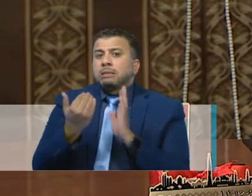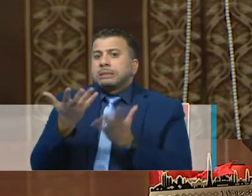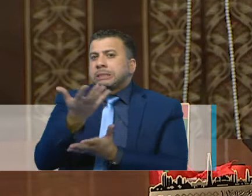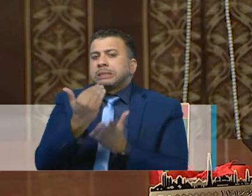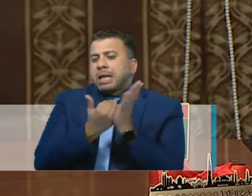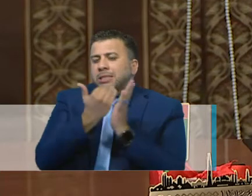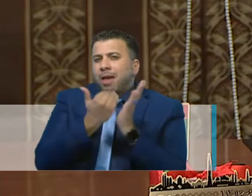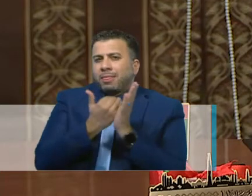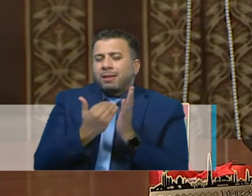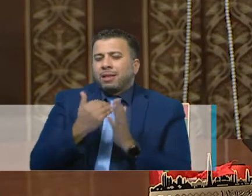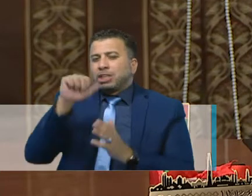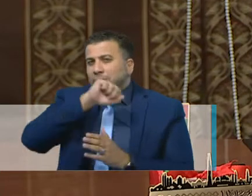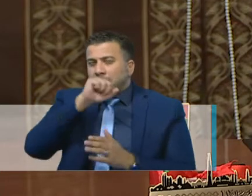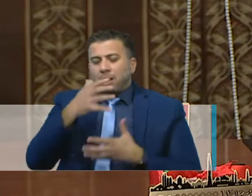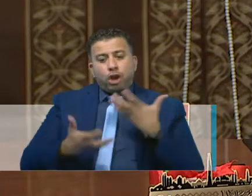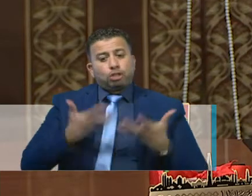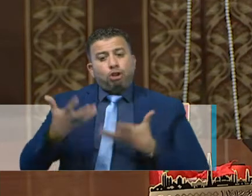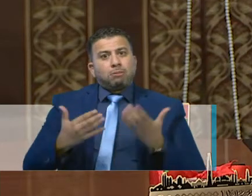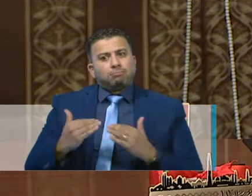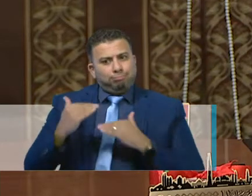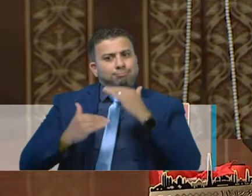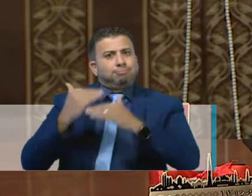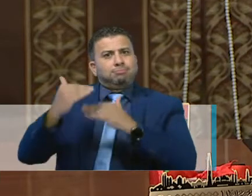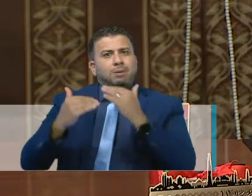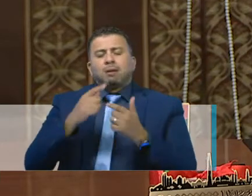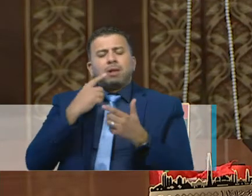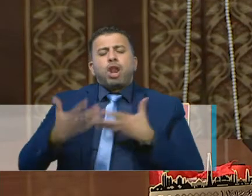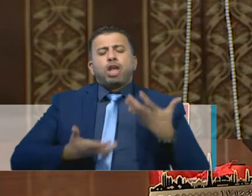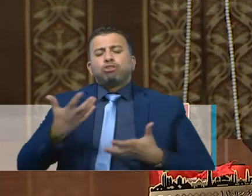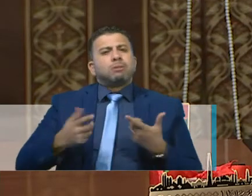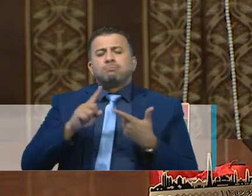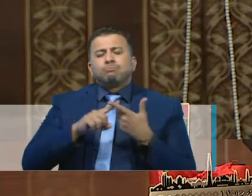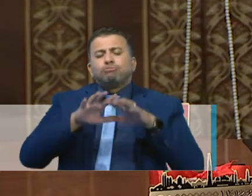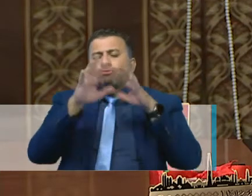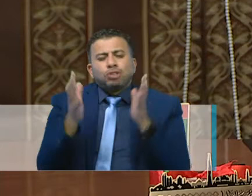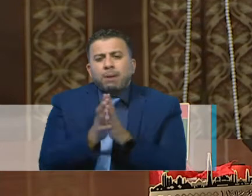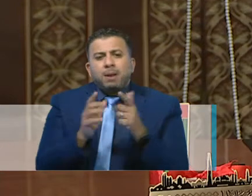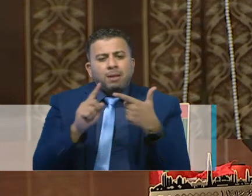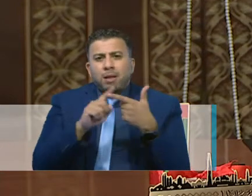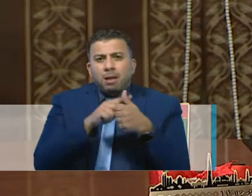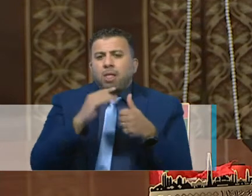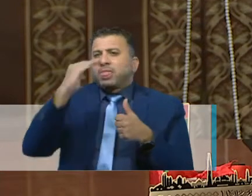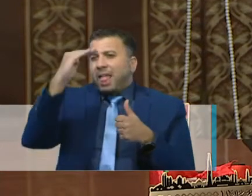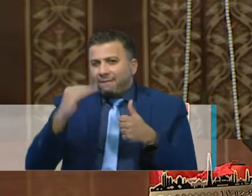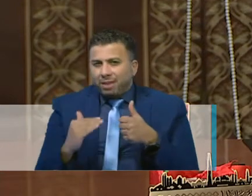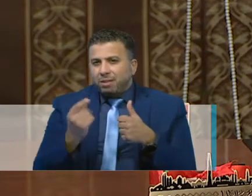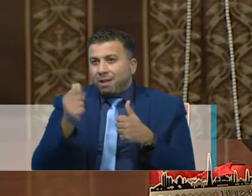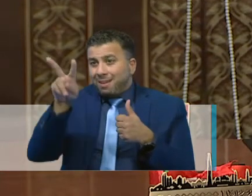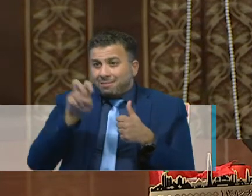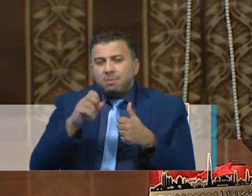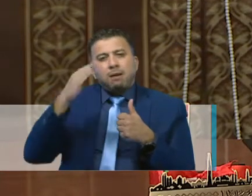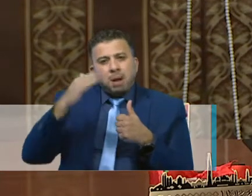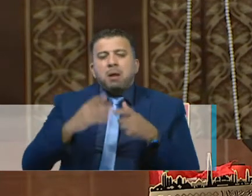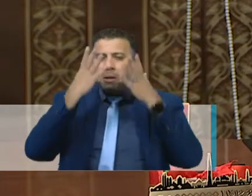الإمارة كافة نشاطاتها. النشاطات هاي شملت تخفيض بعض الرسوم وإعفاء من